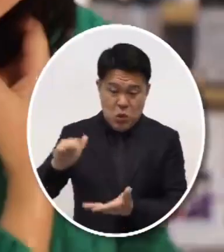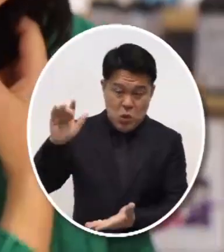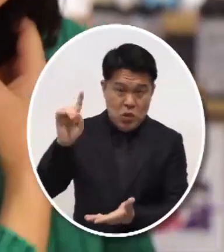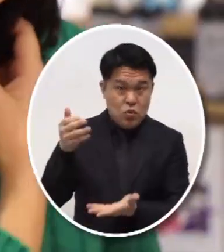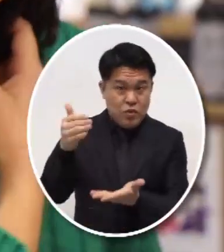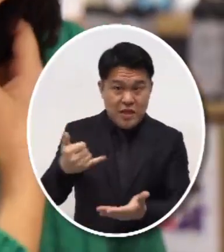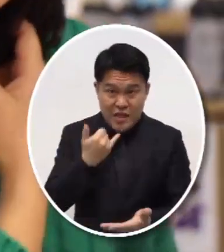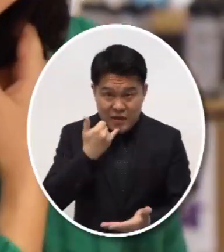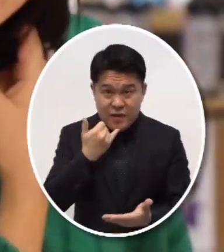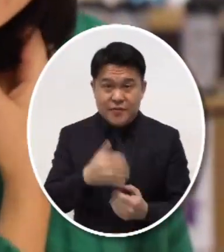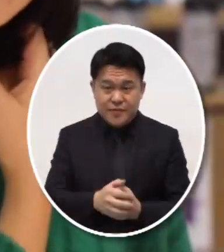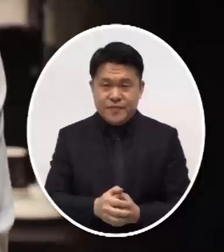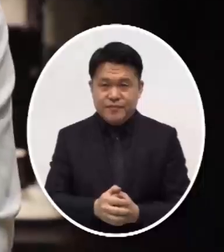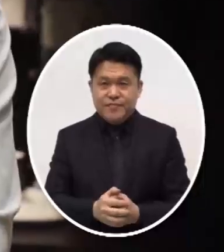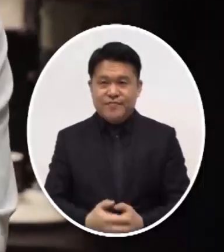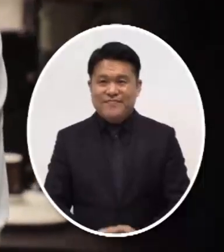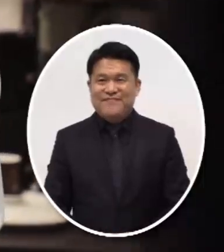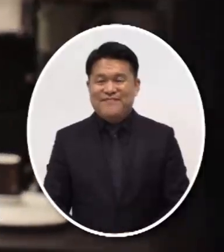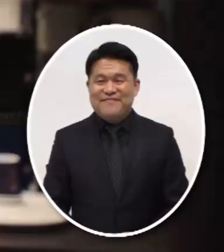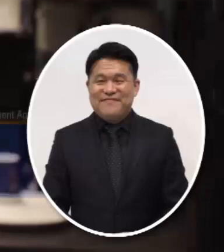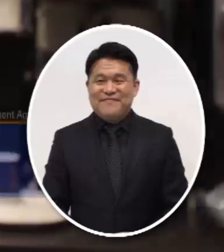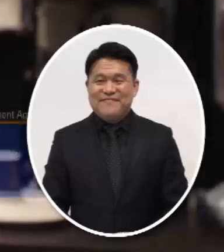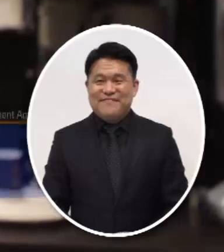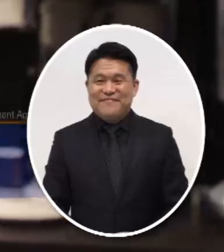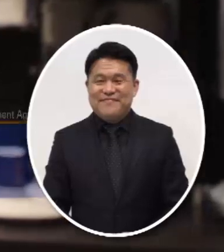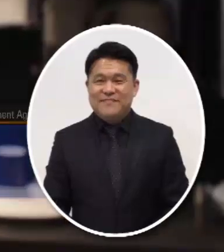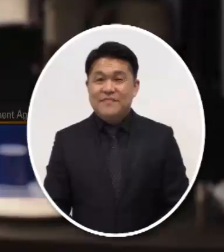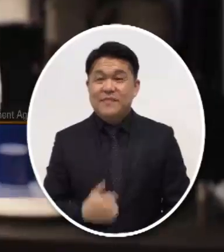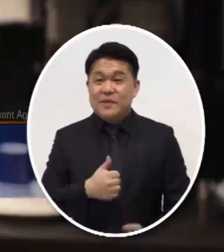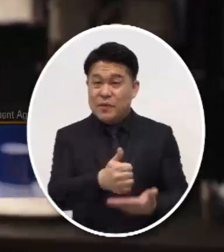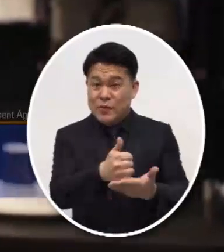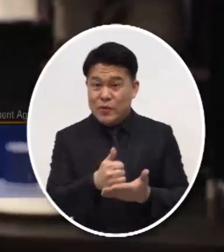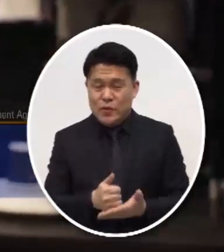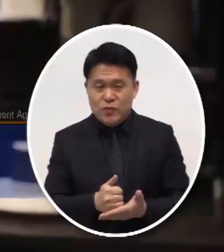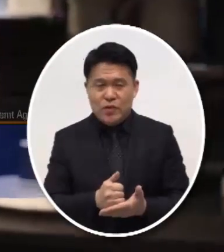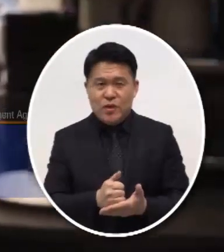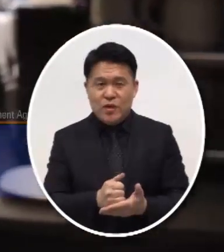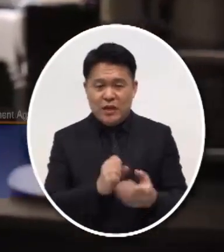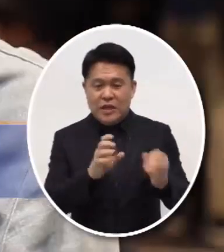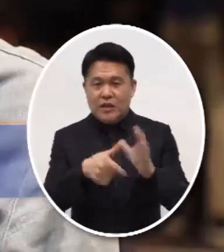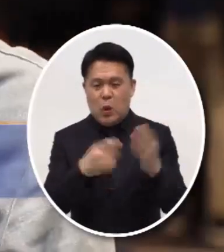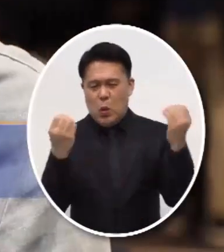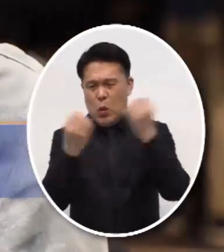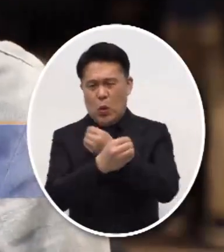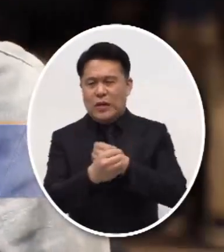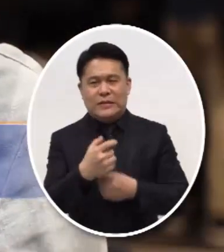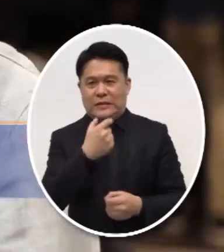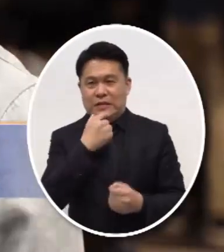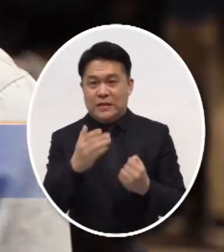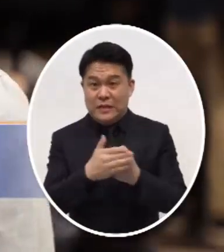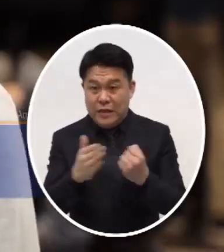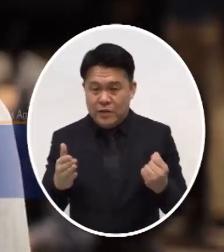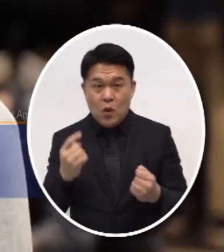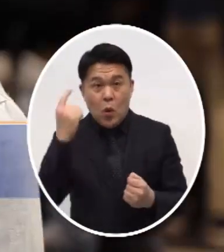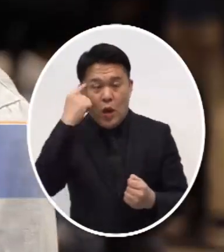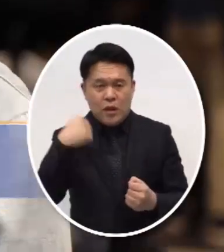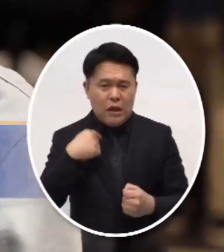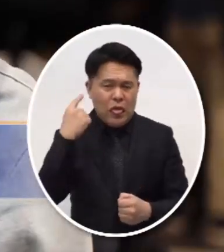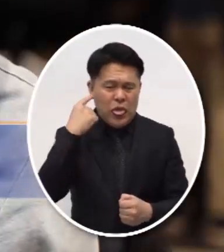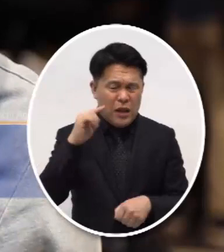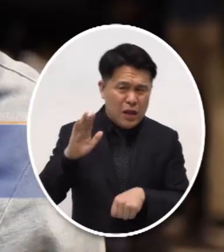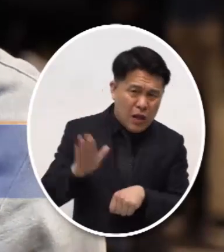괜찮으세요? 진한 거 좋아하세요? 네. 저는 손님들이랑 오해가 생기는 게 싫어서 제가 잘 못듣거나